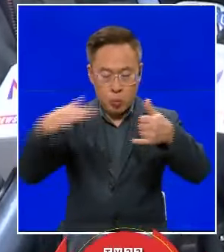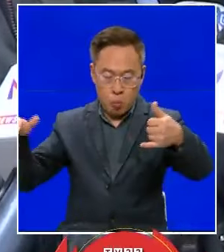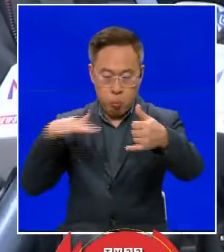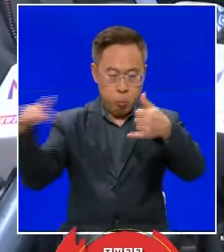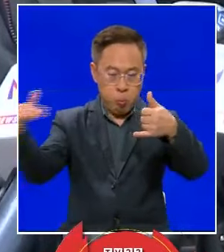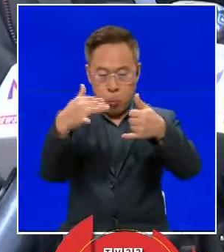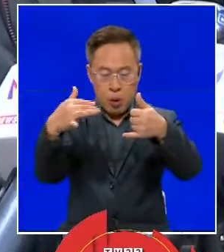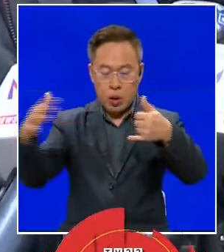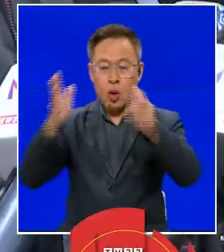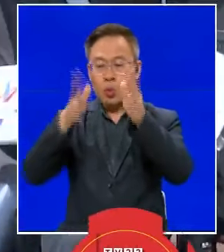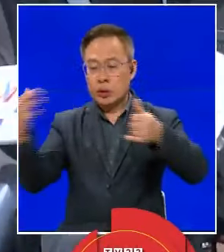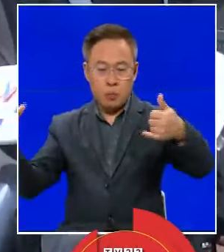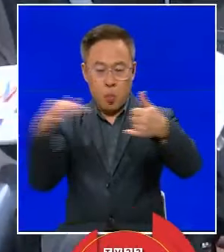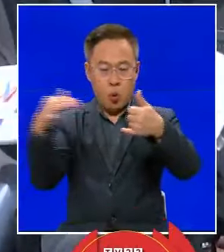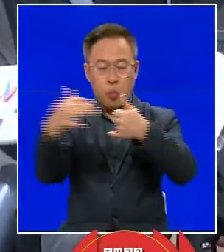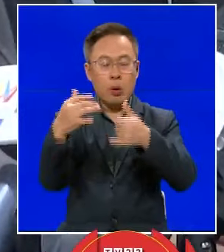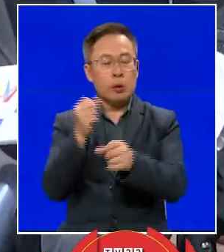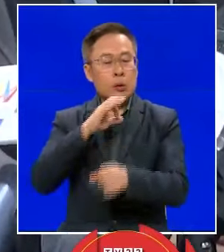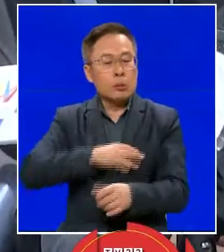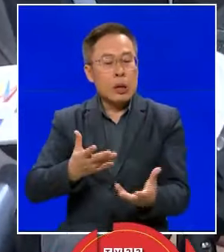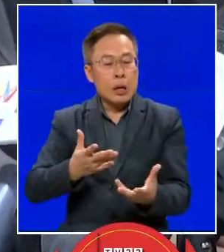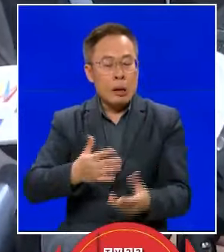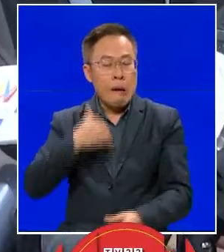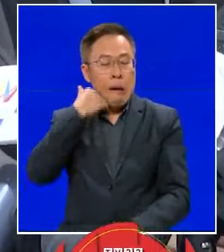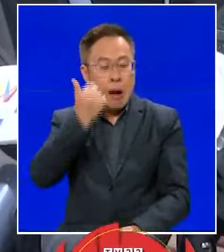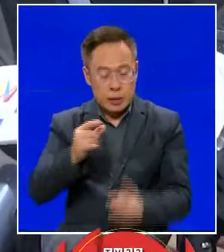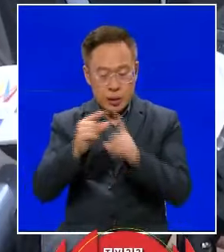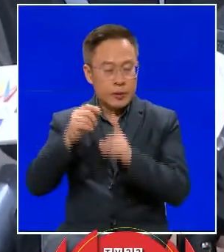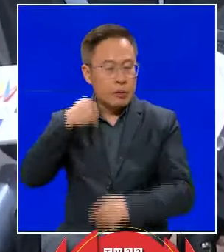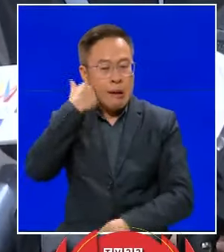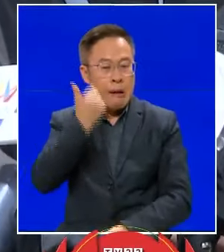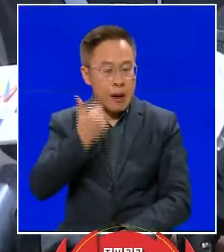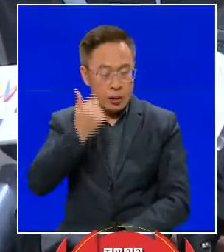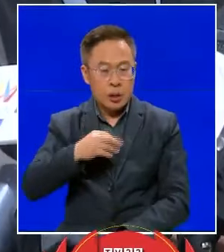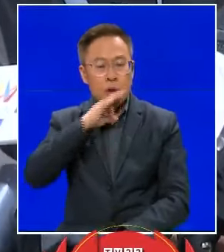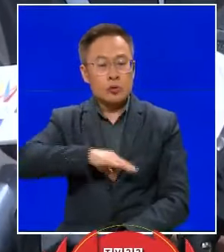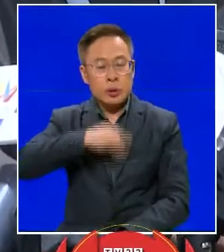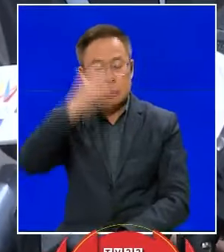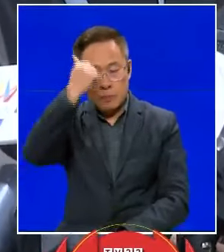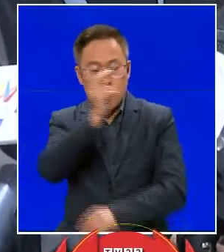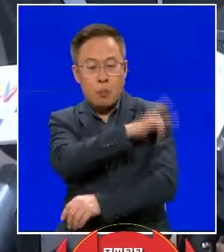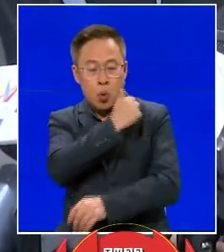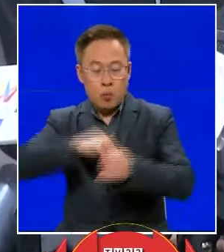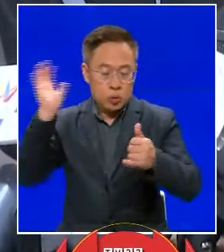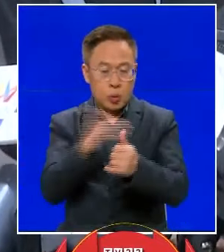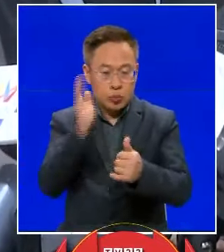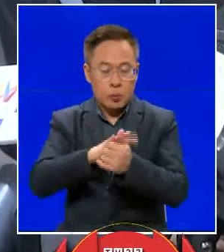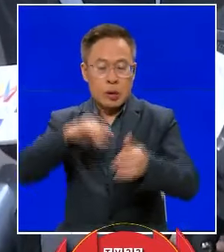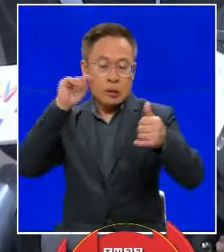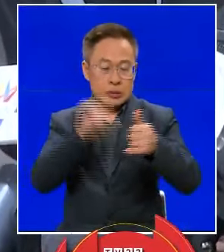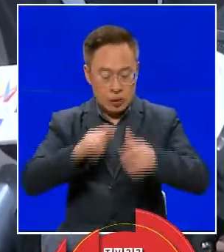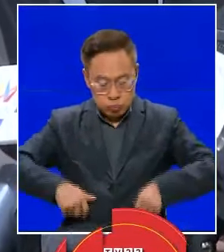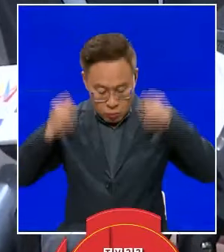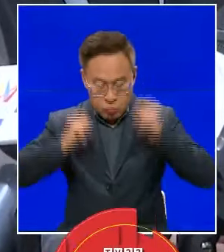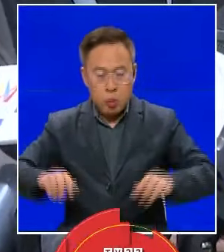ไม่จะพูดไงแล้วครับผมก็งงมากเลยครับว่าทำไมเขาต้องทำกับผมแบบนี้เพราะเขาบอกจะให้ผมเสีย